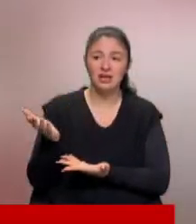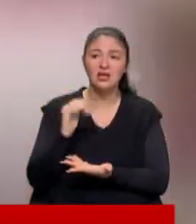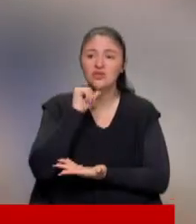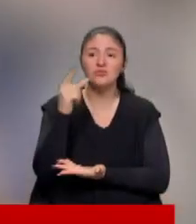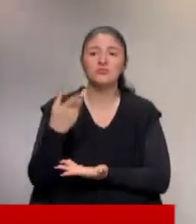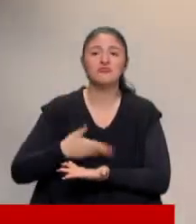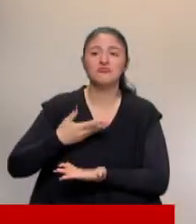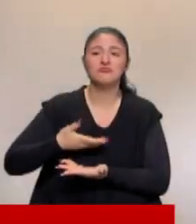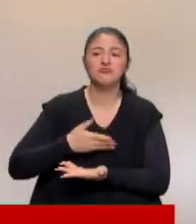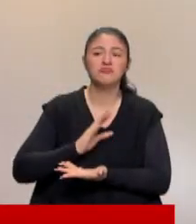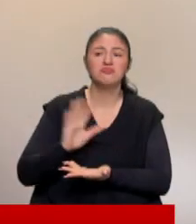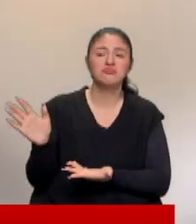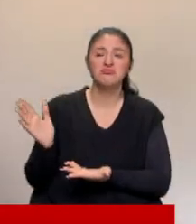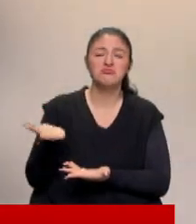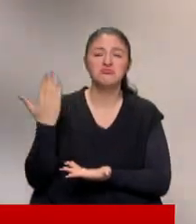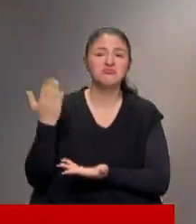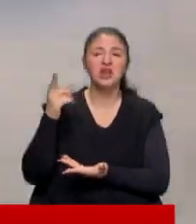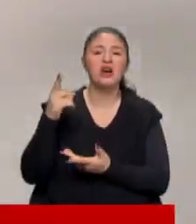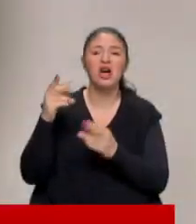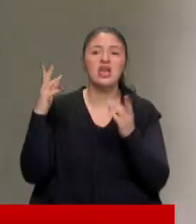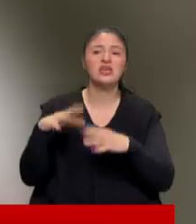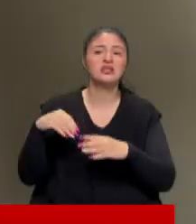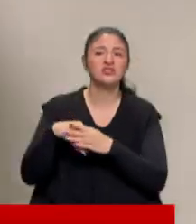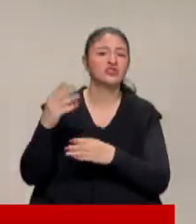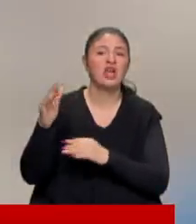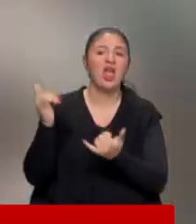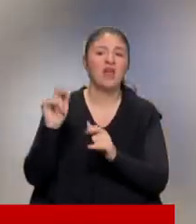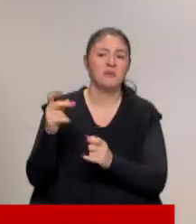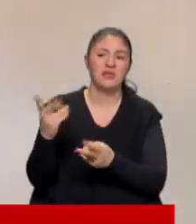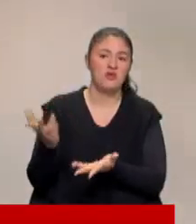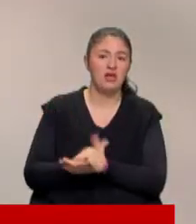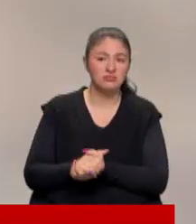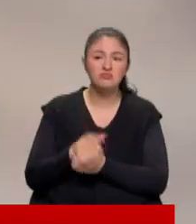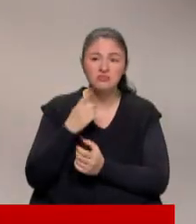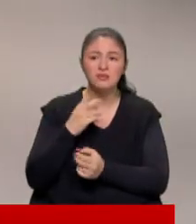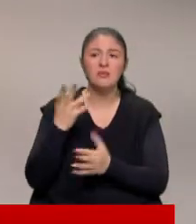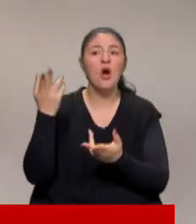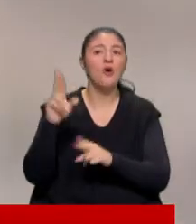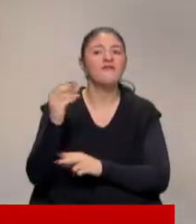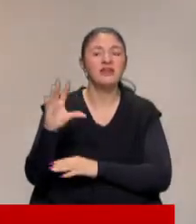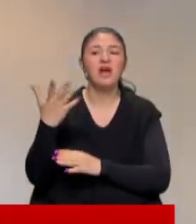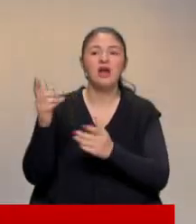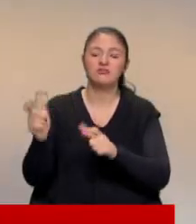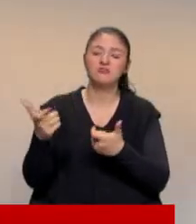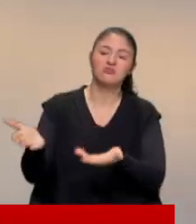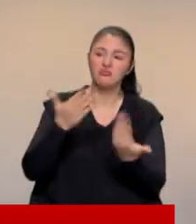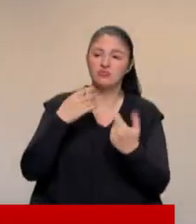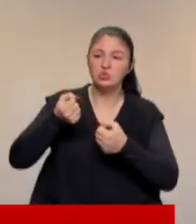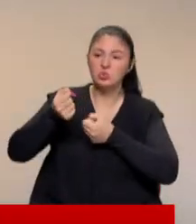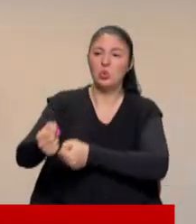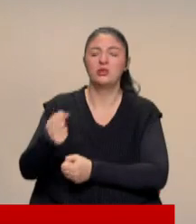hiç bunları aldırış etmeden, umursamadan o enkazın arasında eğlenebiliyorlar. Dediğim gibi ya öldürdükleri ya da yerinden ettikleri